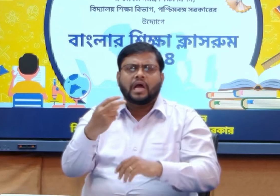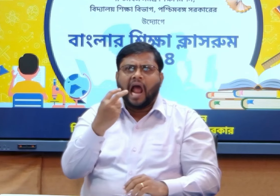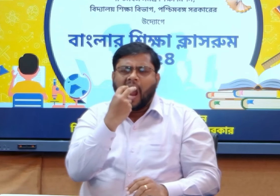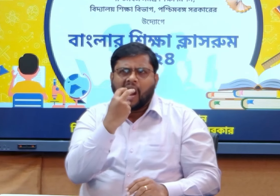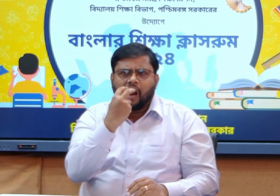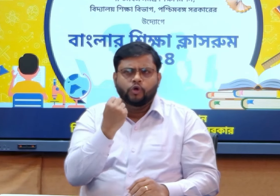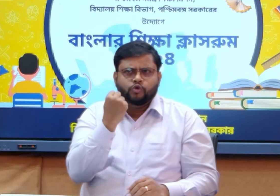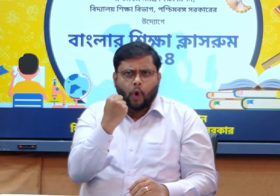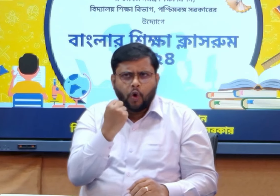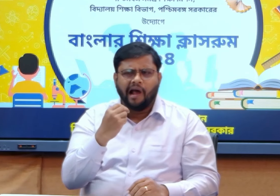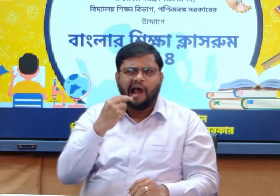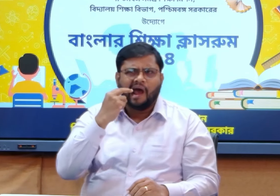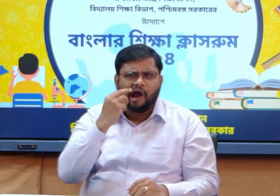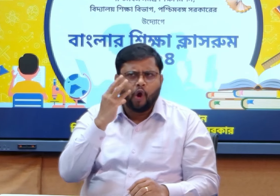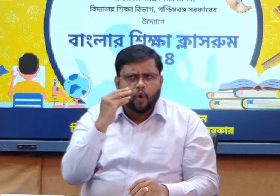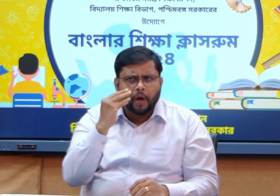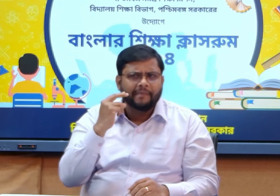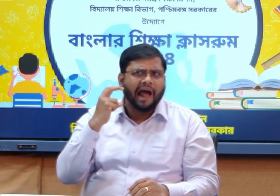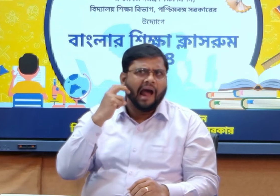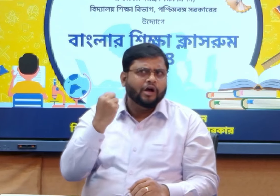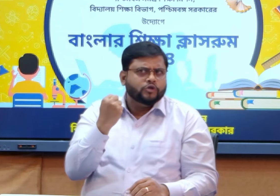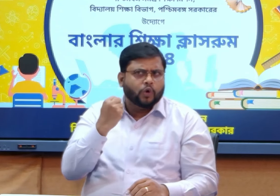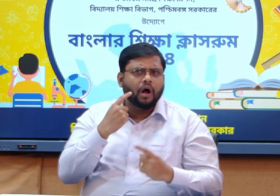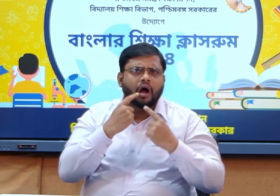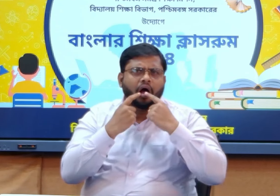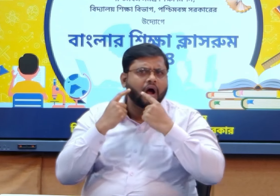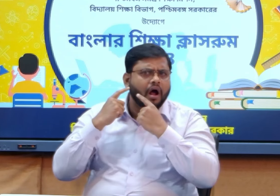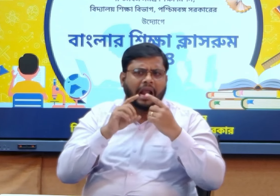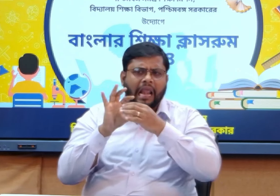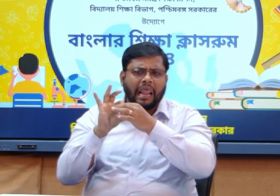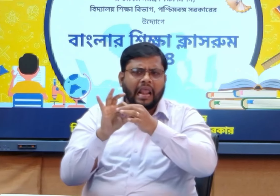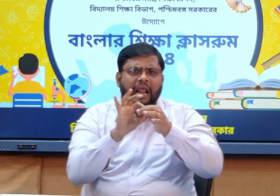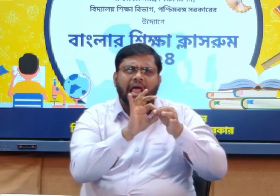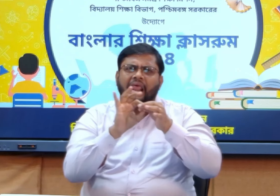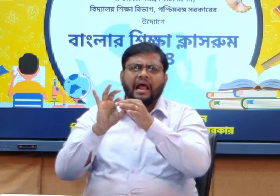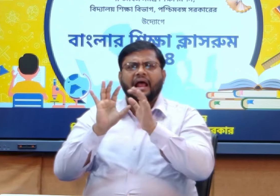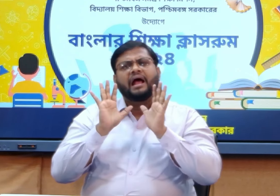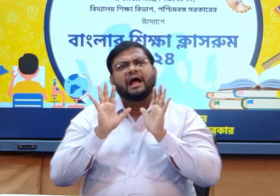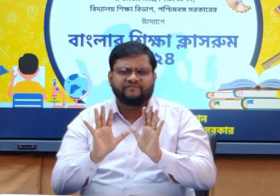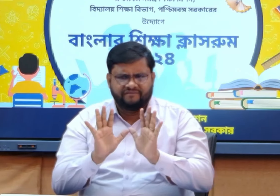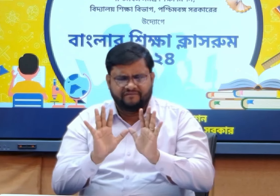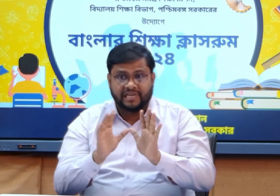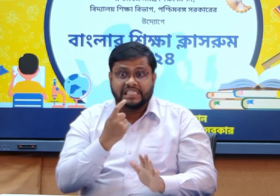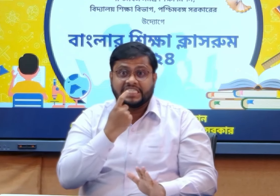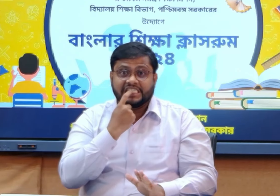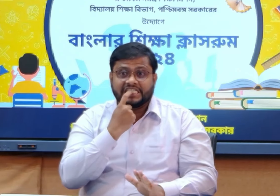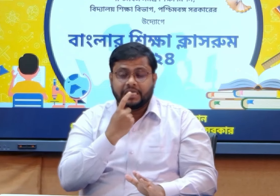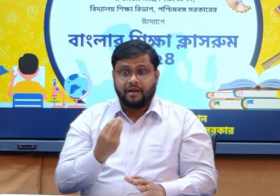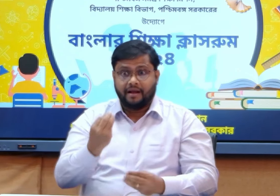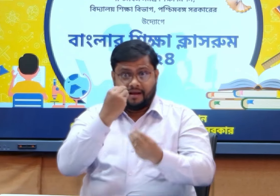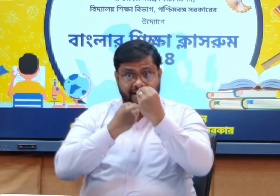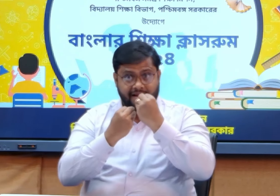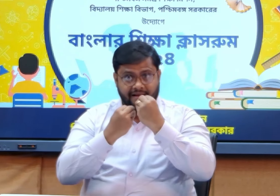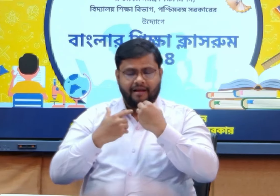দাঁতটাকে না থাকলে আমরা কিন্তু কোন জিনিসটা ভেঙে খাবো কোনটা চিবিয়ে খাবো সেটা আমাদের দাঁতই কিন্তু আমাদের সাহায্য